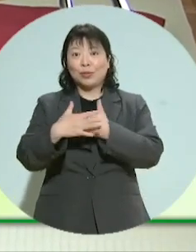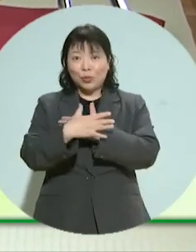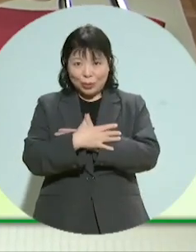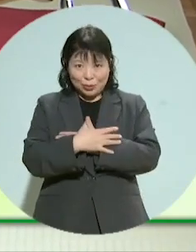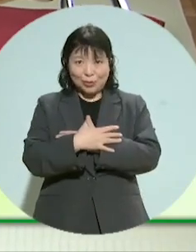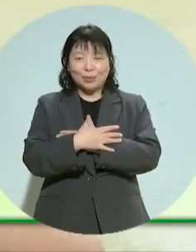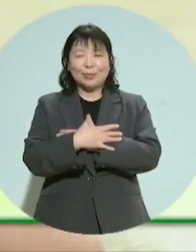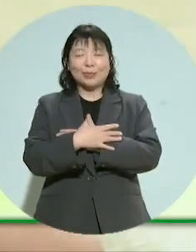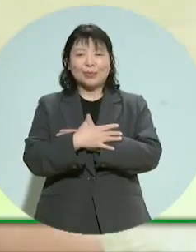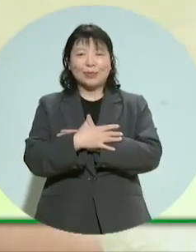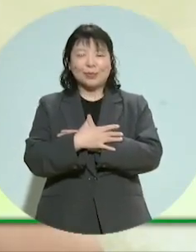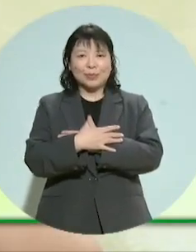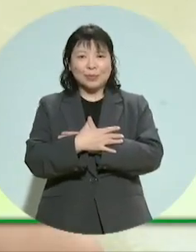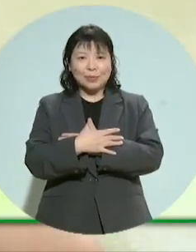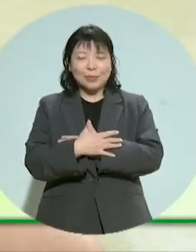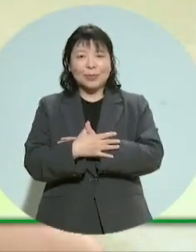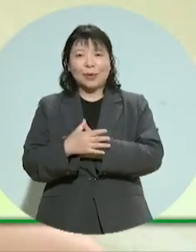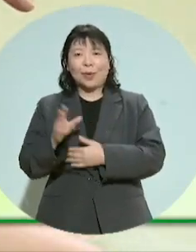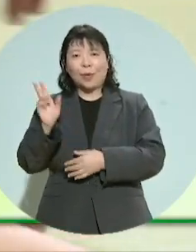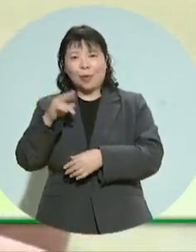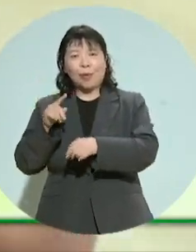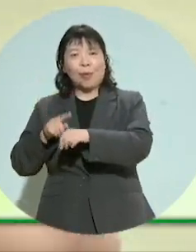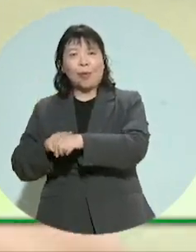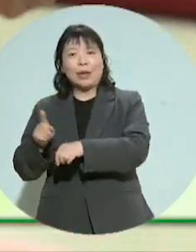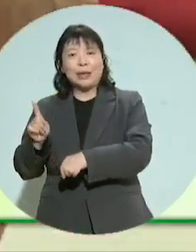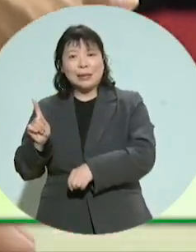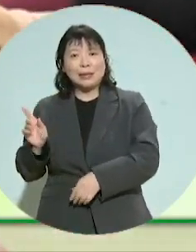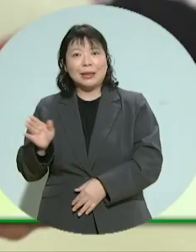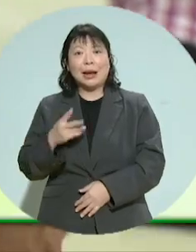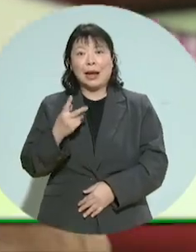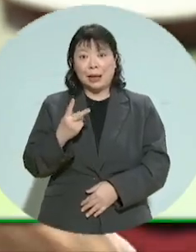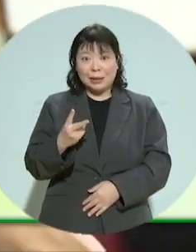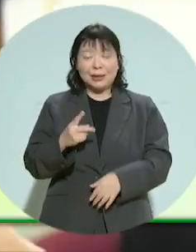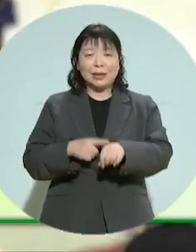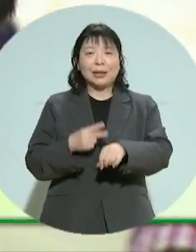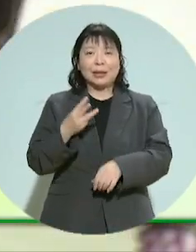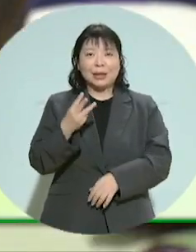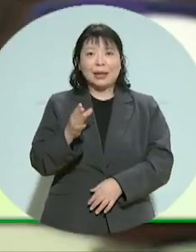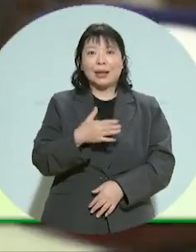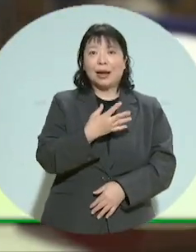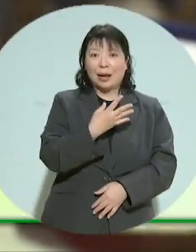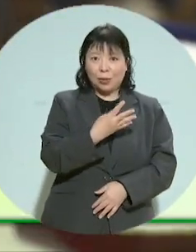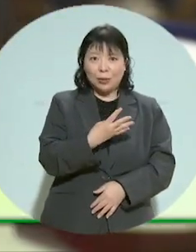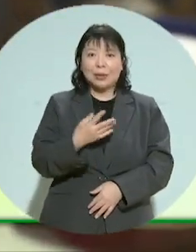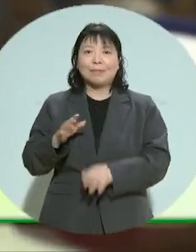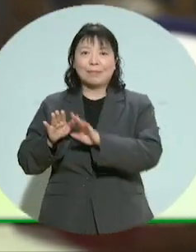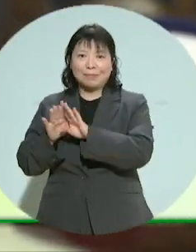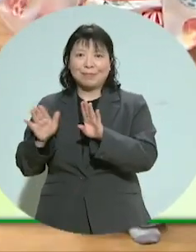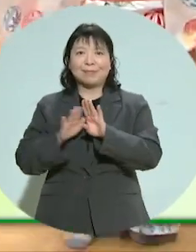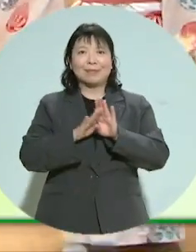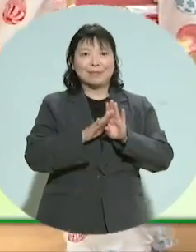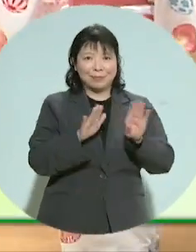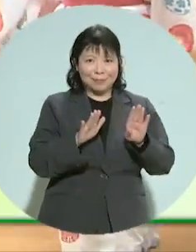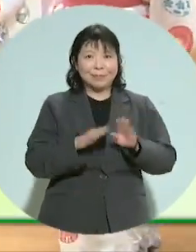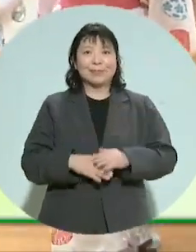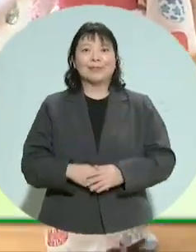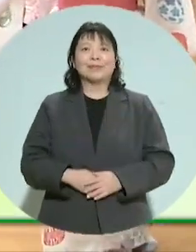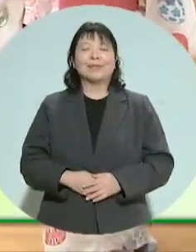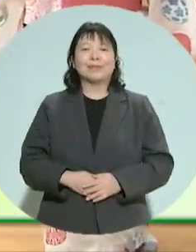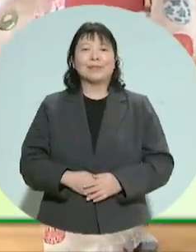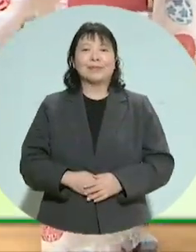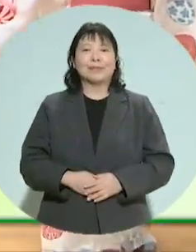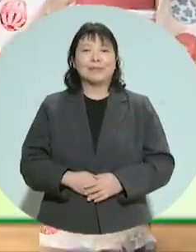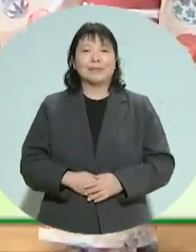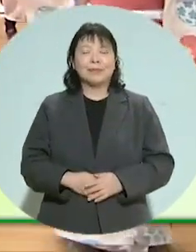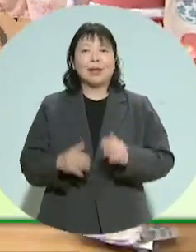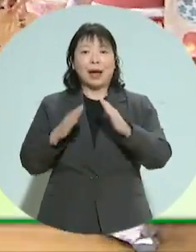祝日、午後1時から2時までと午後3時から4時までの2回行われます。会場